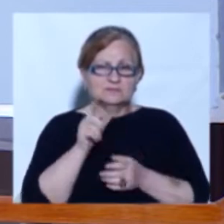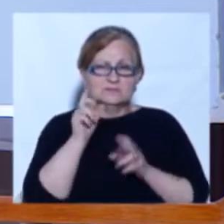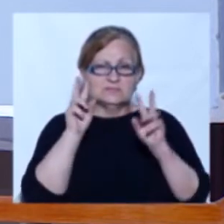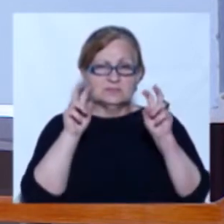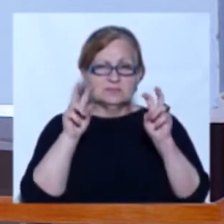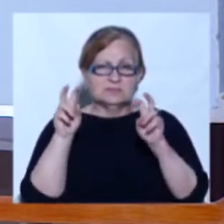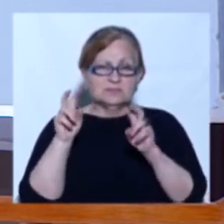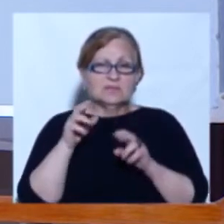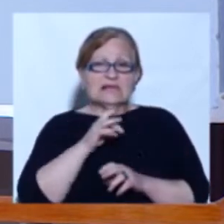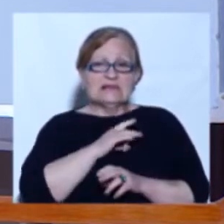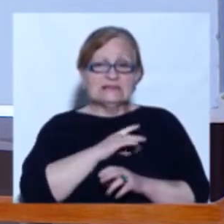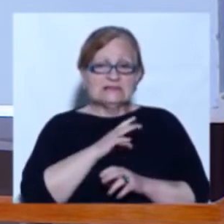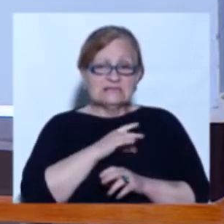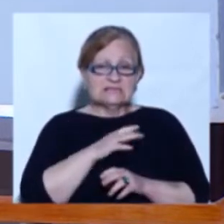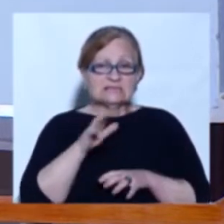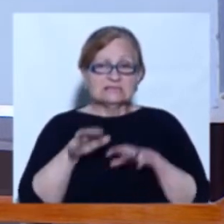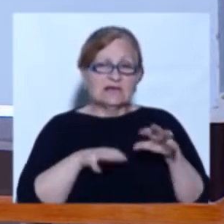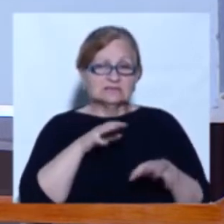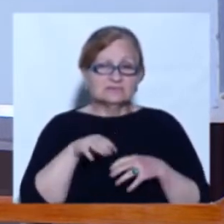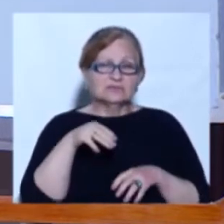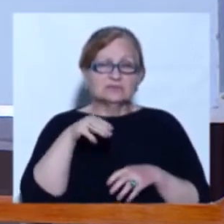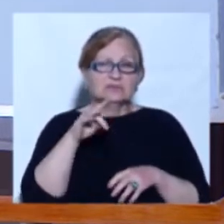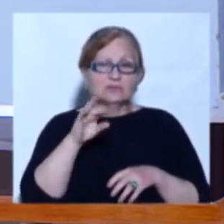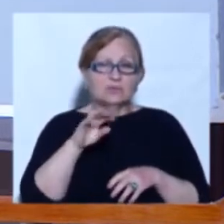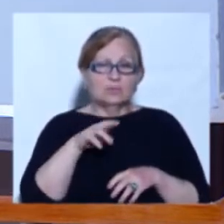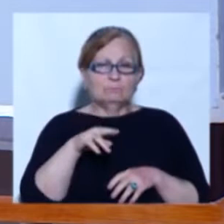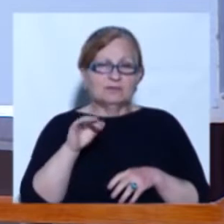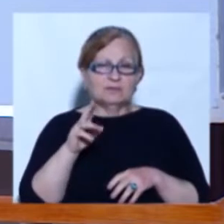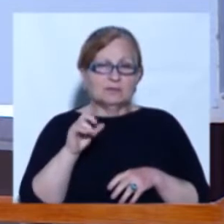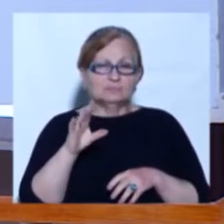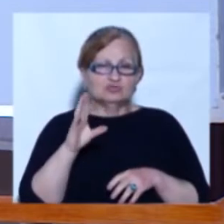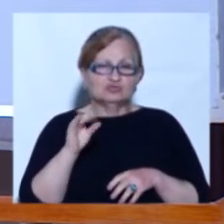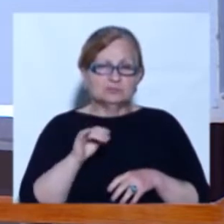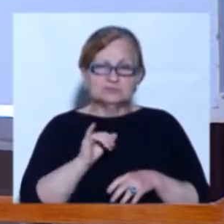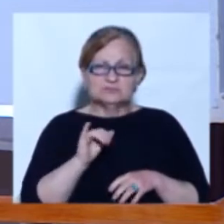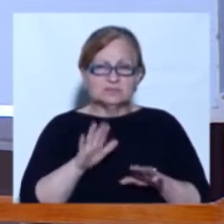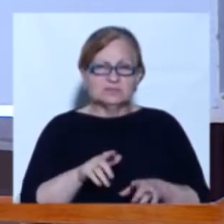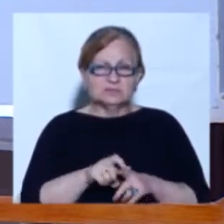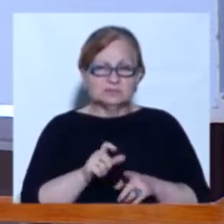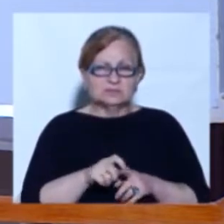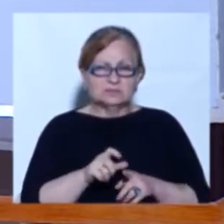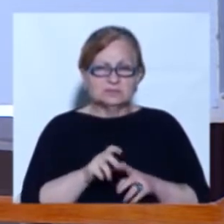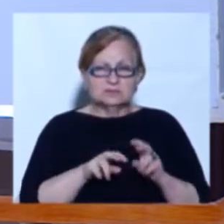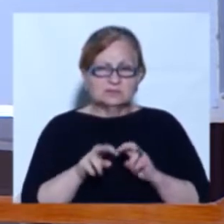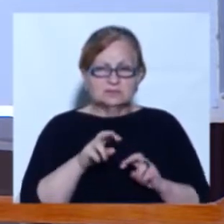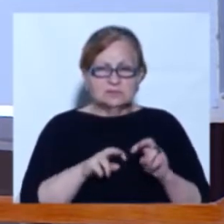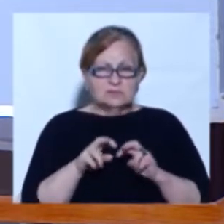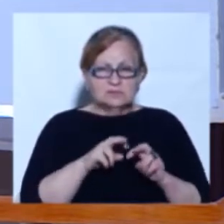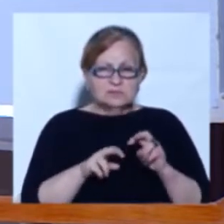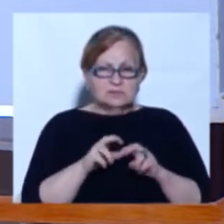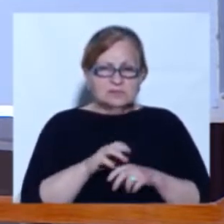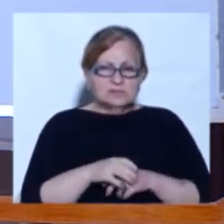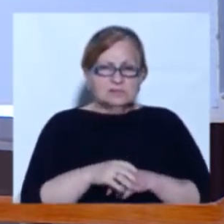ტროპიკები, თეთრი დათვი ტროპიკებში. ახლა ნახოთ, ჩემთან არის თუ შენთან? აბა, აბა მოუძებნოთ,